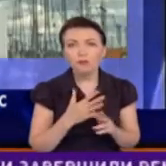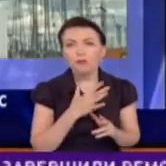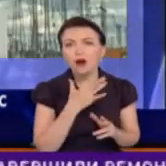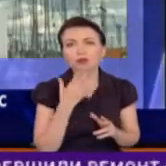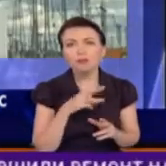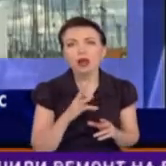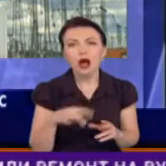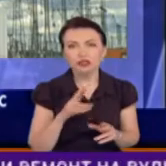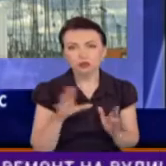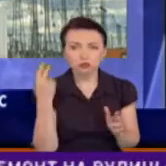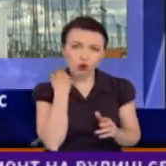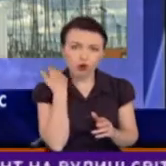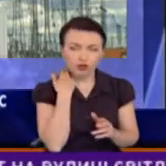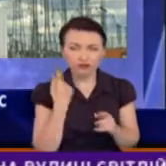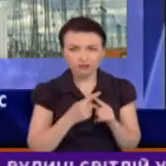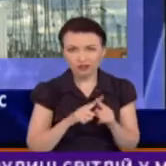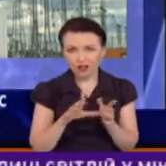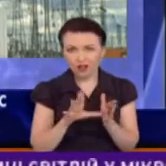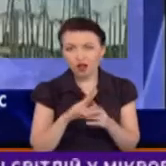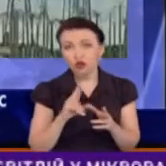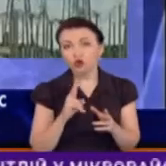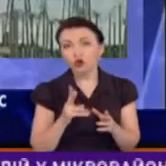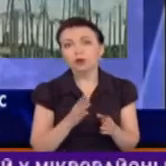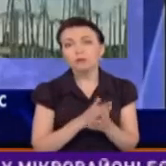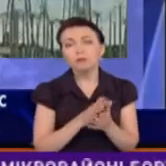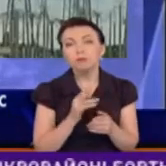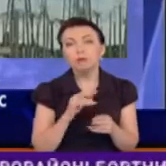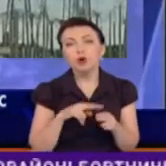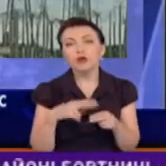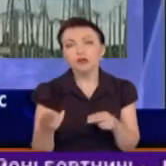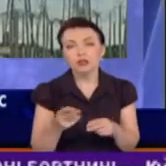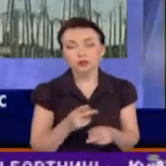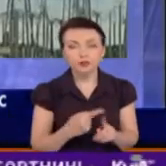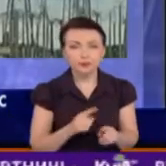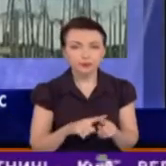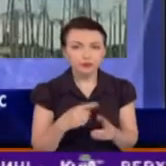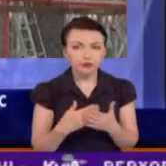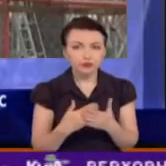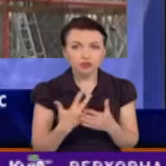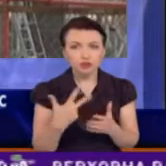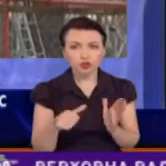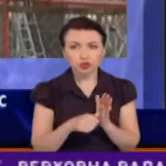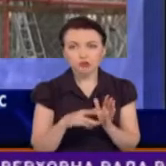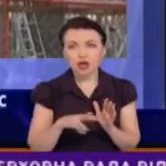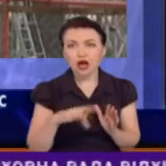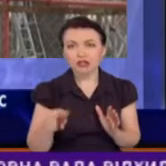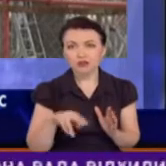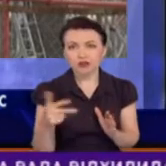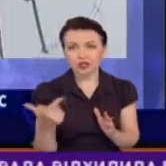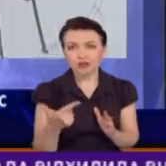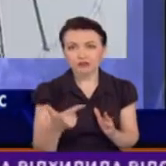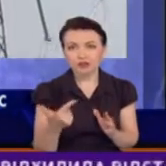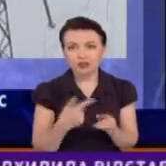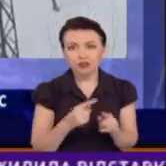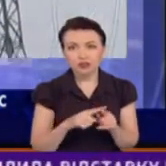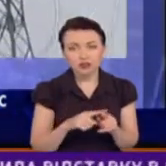боргів в галузі і того, хто їх покриватиме в результаті. Нині вони складають практично 36 мільярдів гривень. Це з відкритих